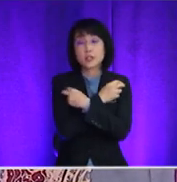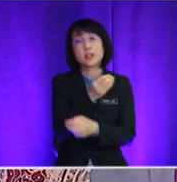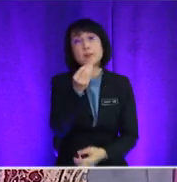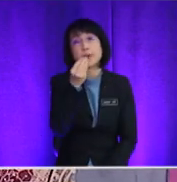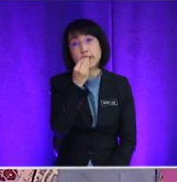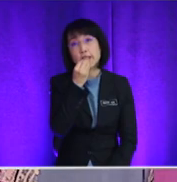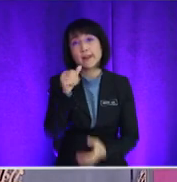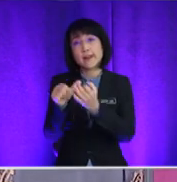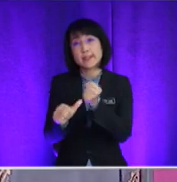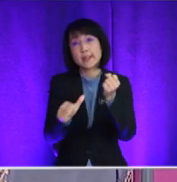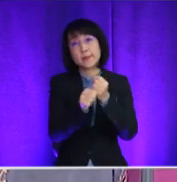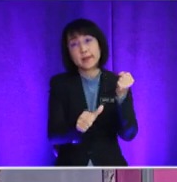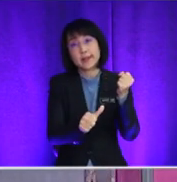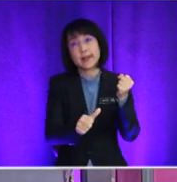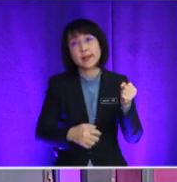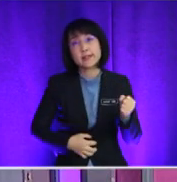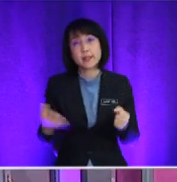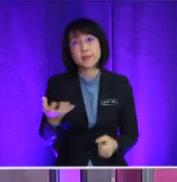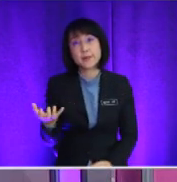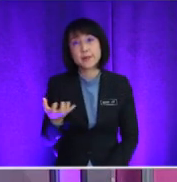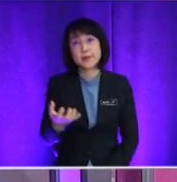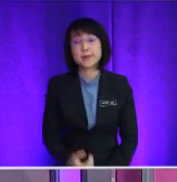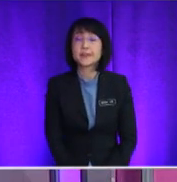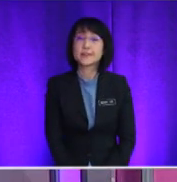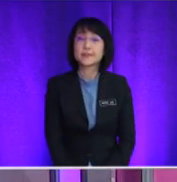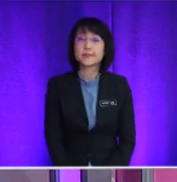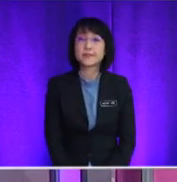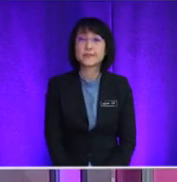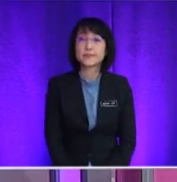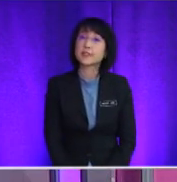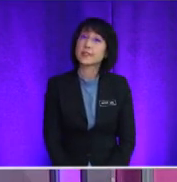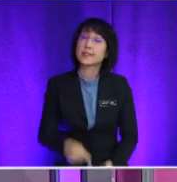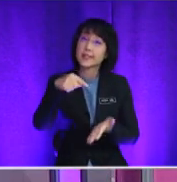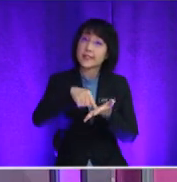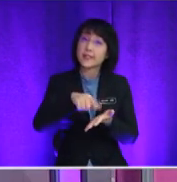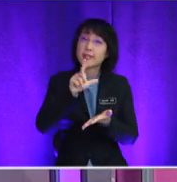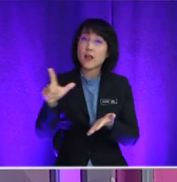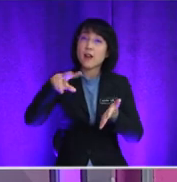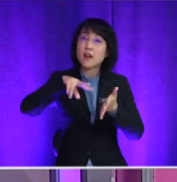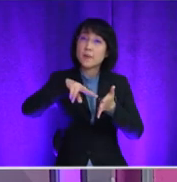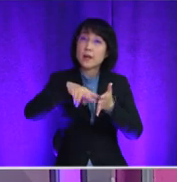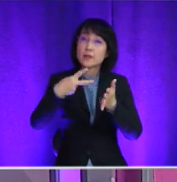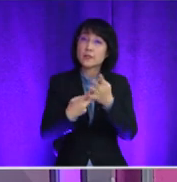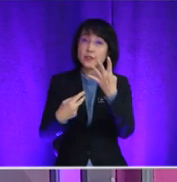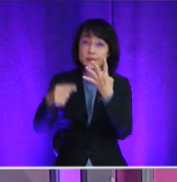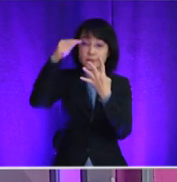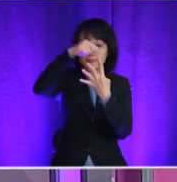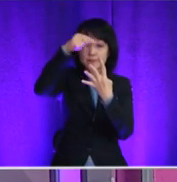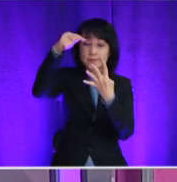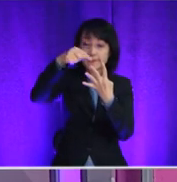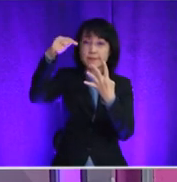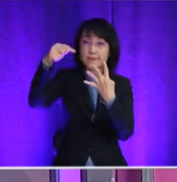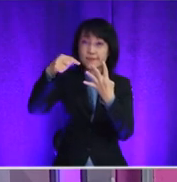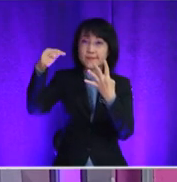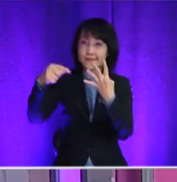Oke jadi ini adalah 4 definisi atau istilah yang perlu